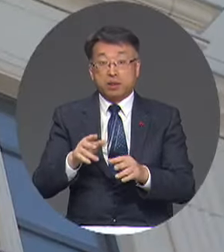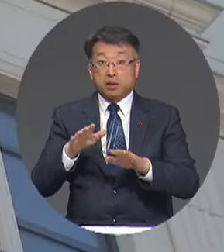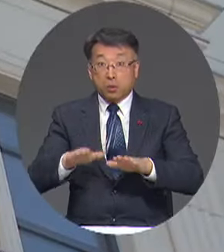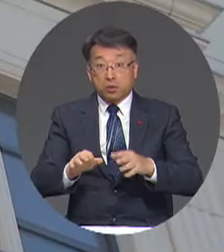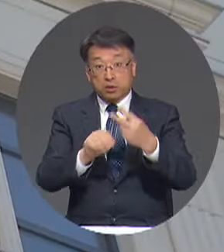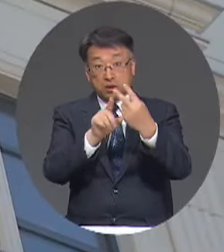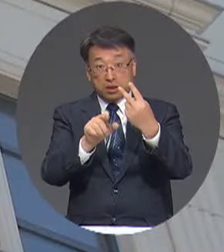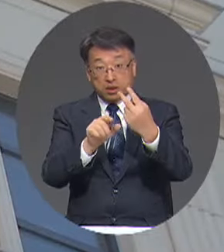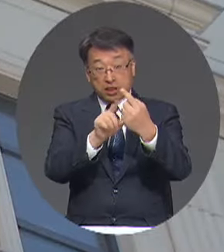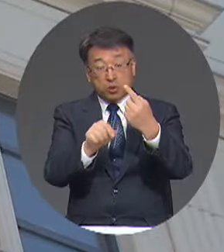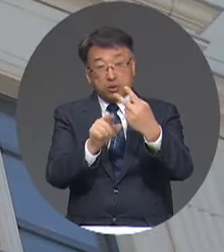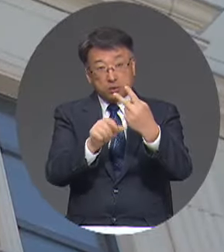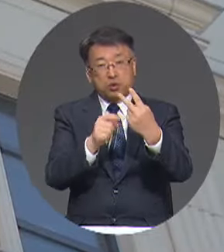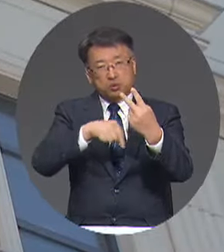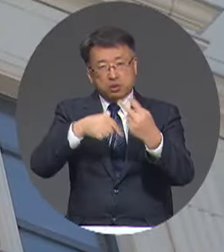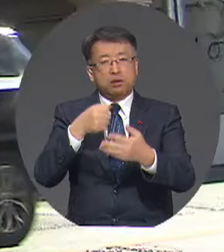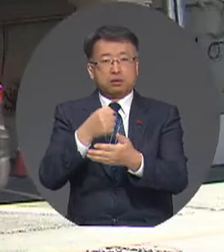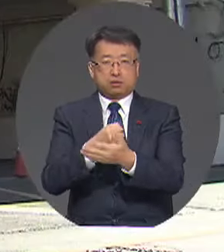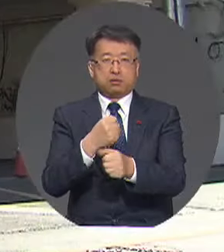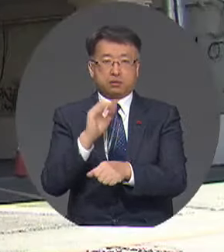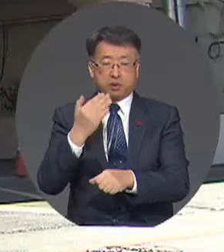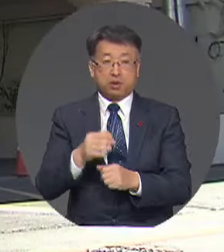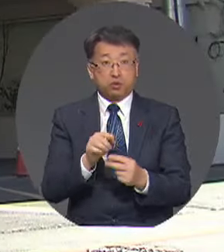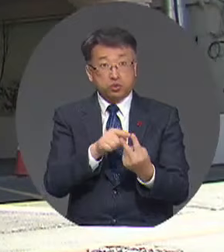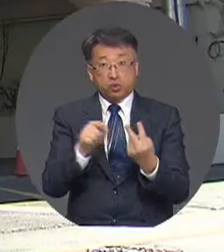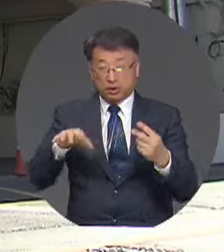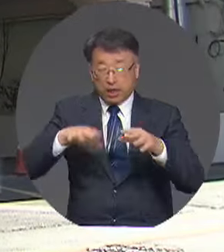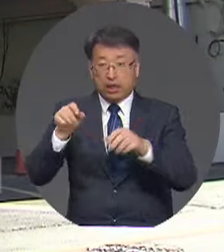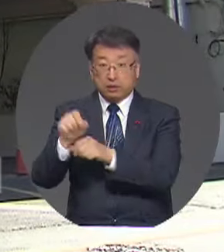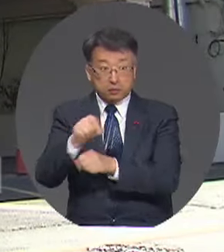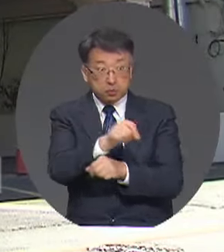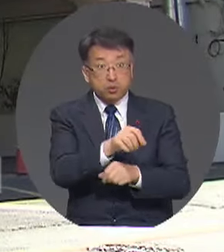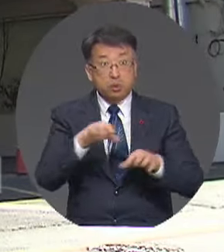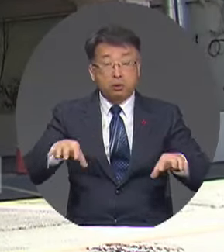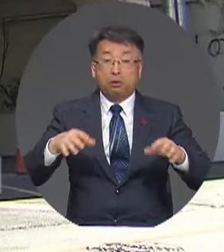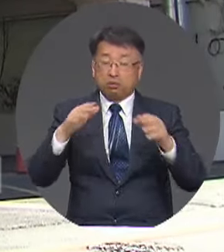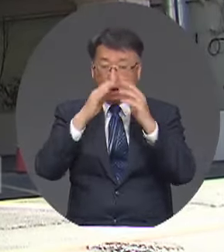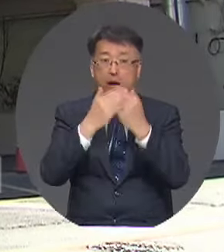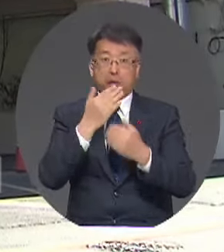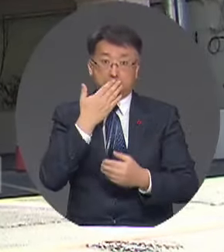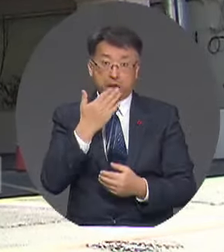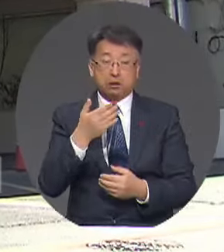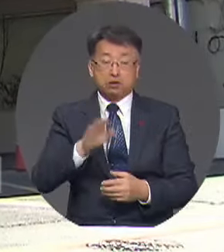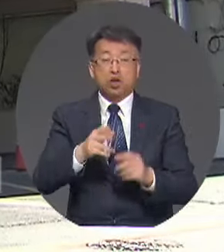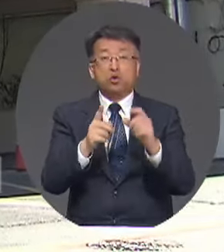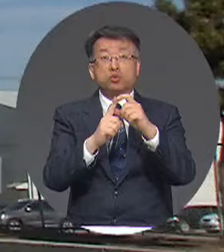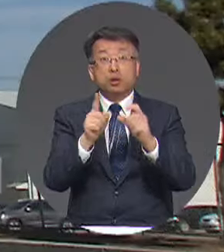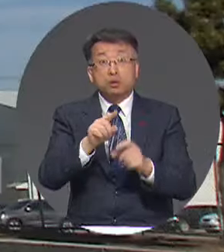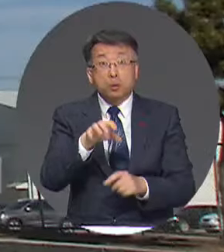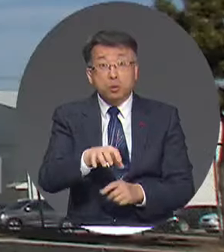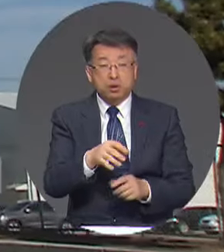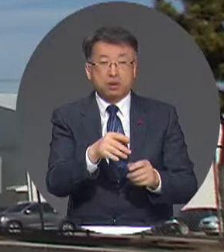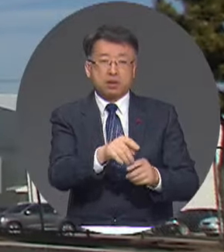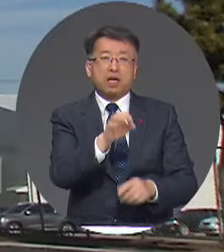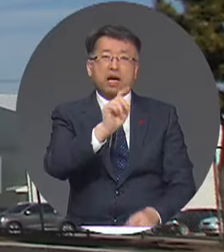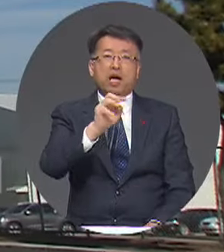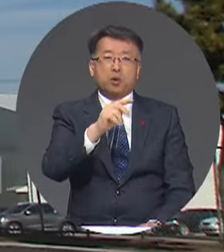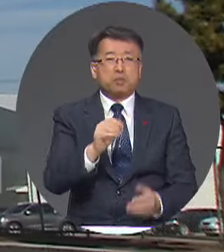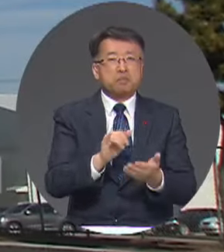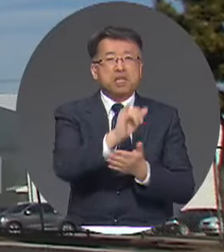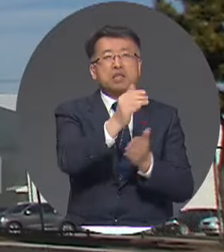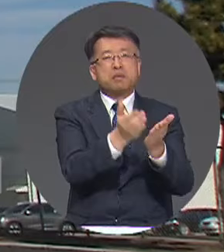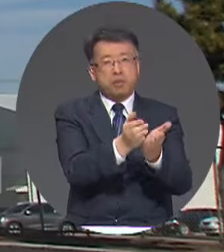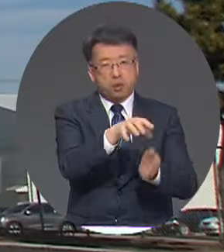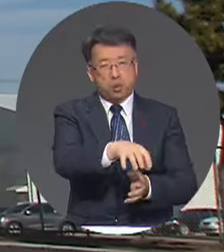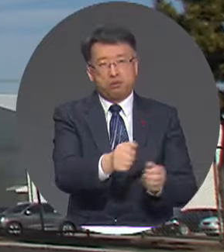중에 확정할 예정입니다. 두 곳 모두 사무공간 확보는 가능한데 주차 여건은 아론